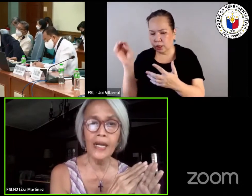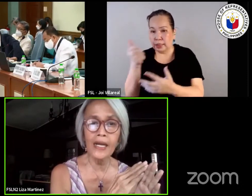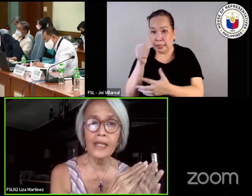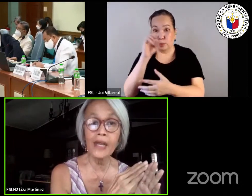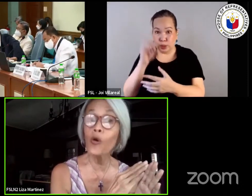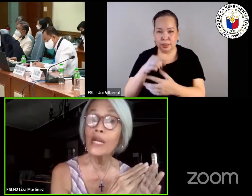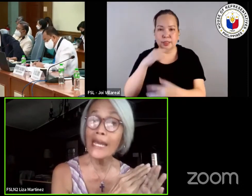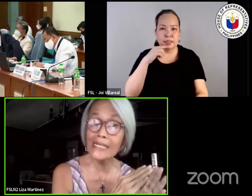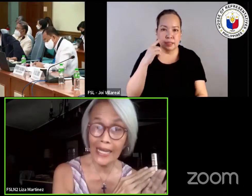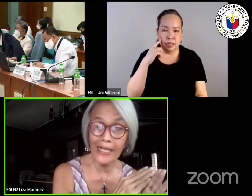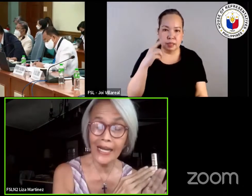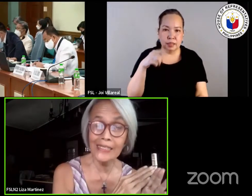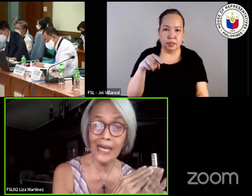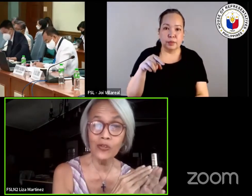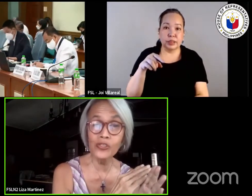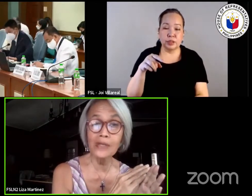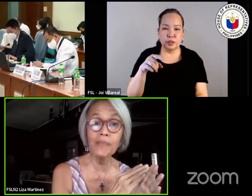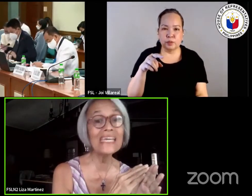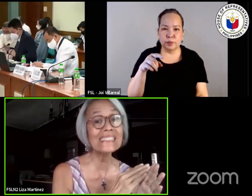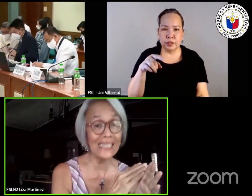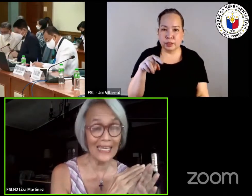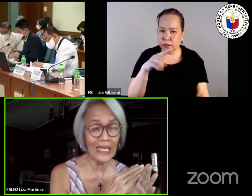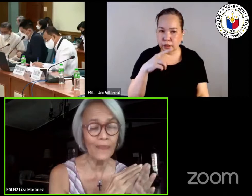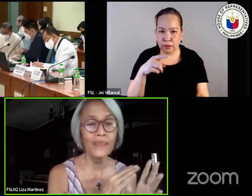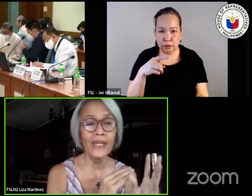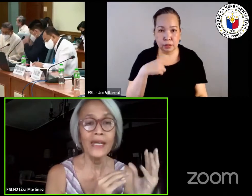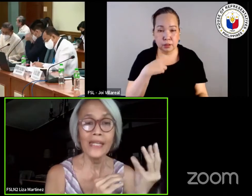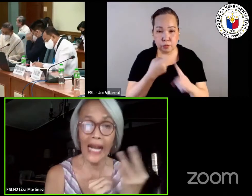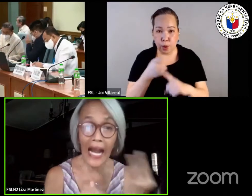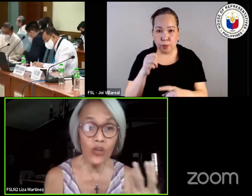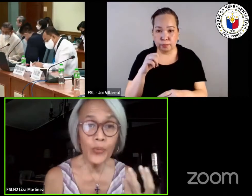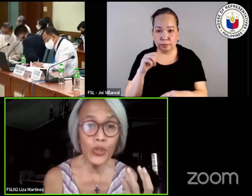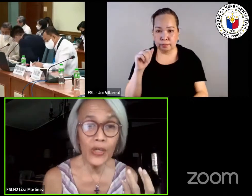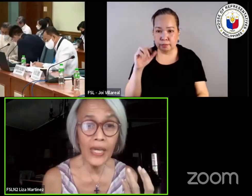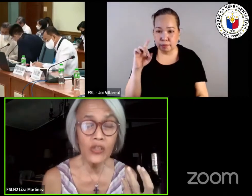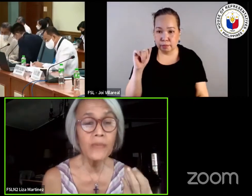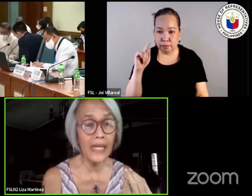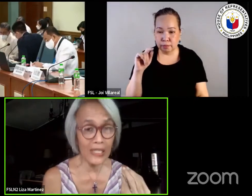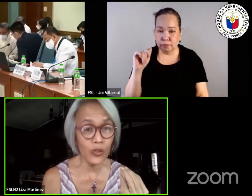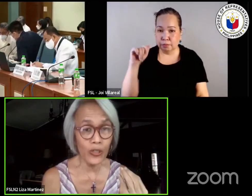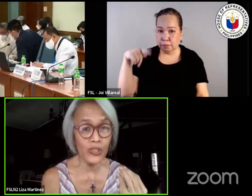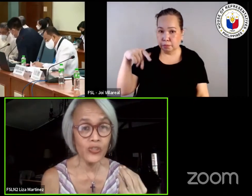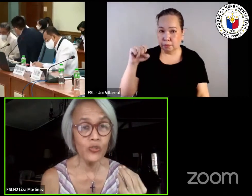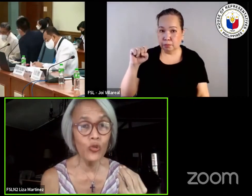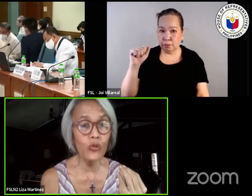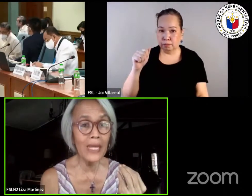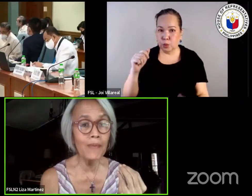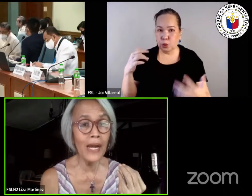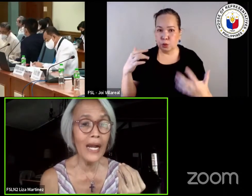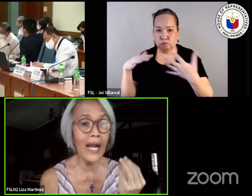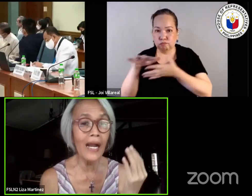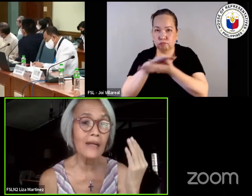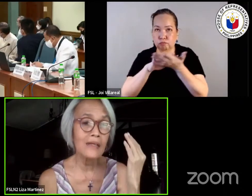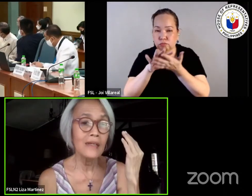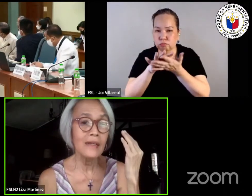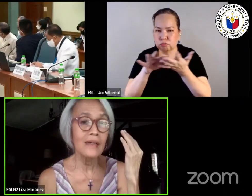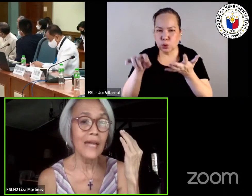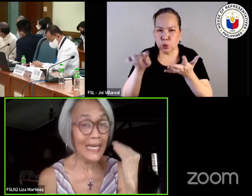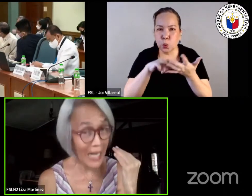na nakokolekta ang datos ng PSA, naghahalo po yung enumerators noong may